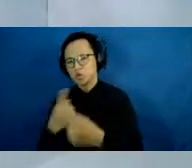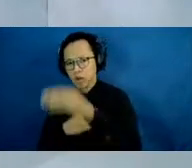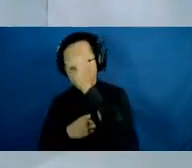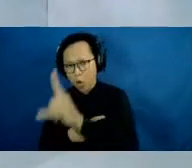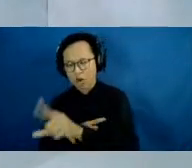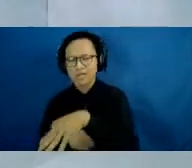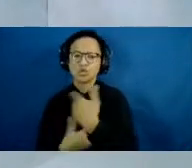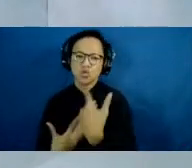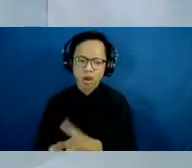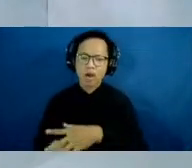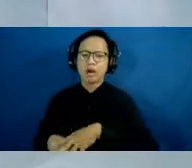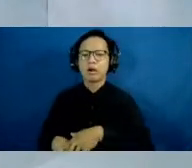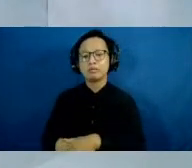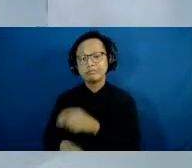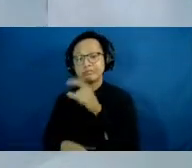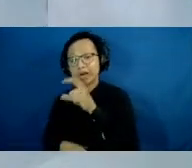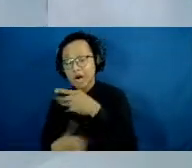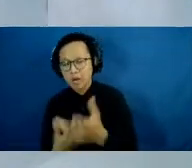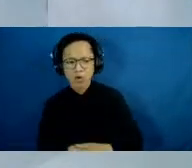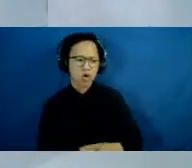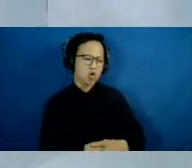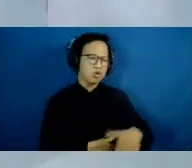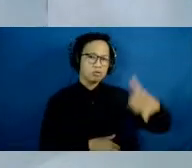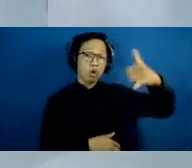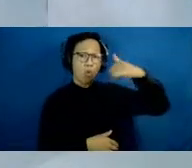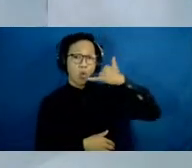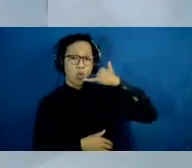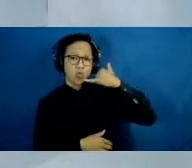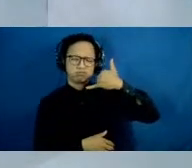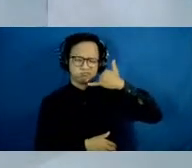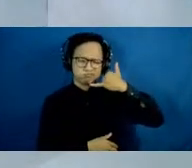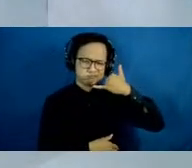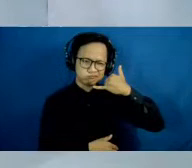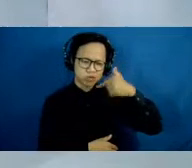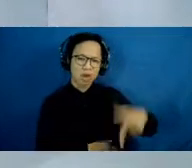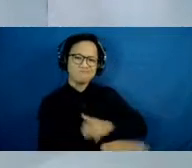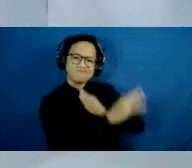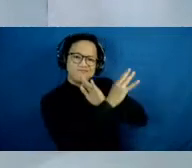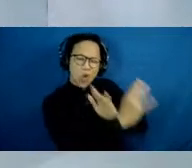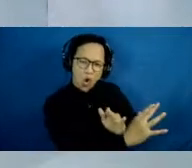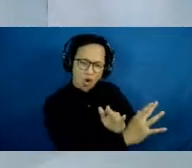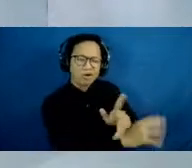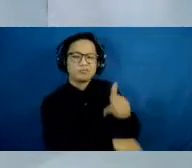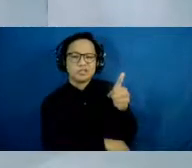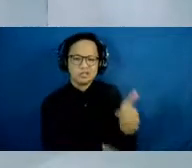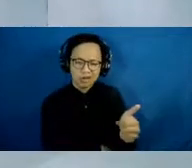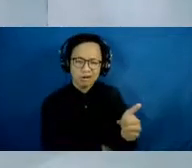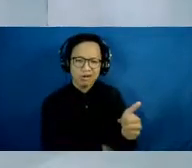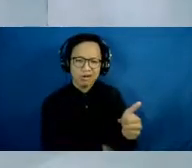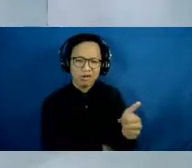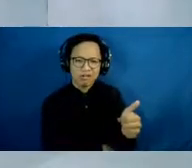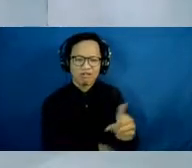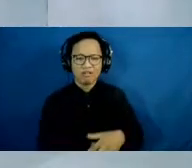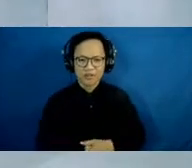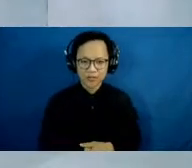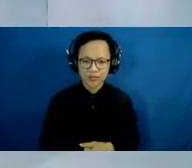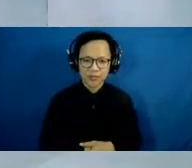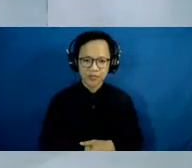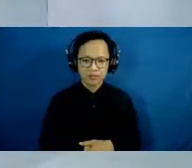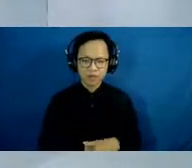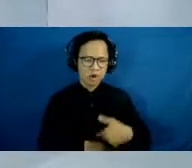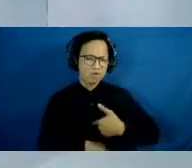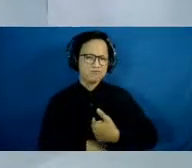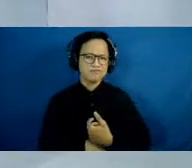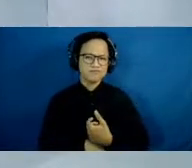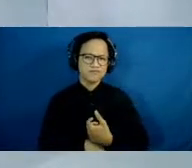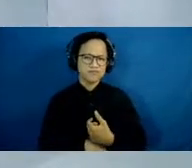Sebenarnya gampang saja. Jadi kita tinggal blokir saja nomor itu. Karena ya tentunya kita memang tidak ingin ya kita jadi privasi kita terganggu.